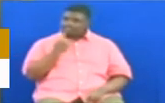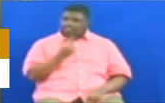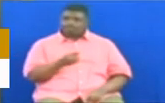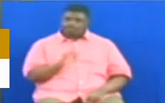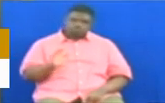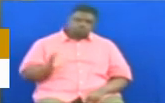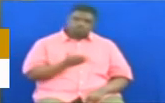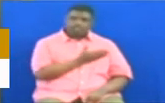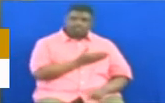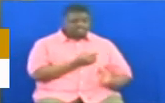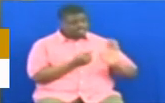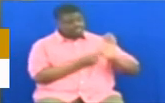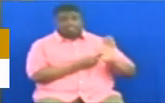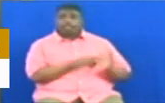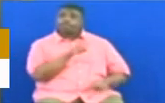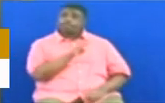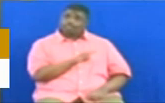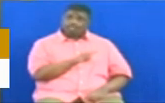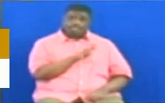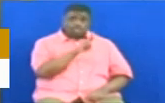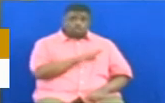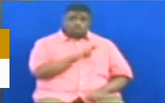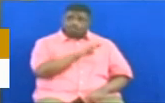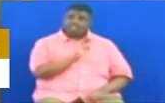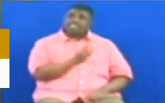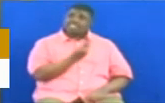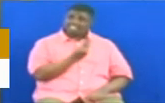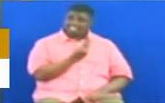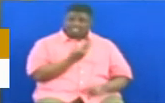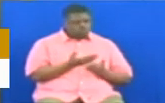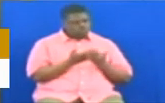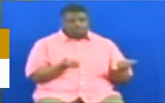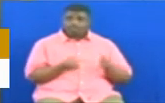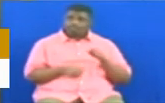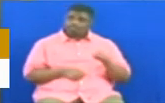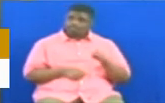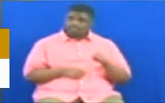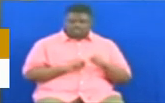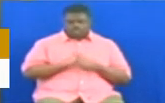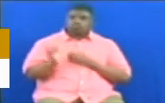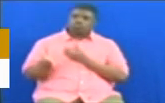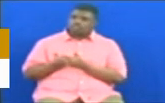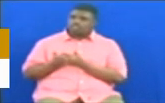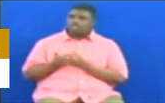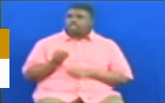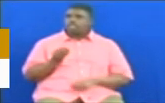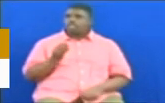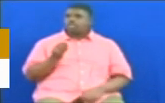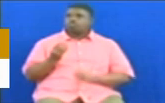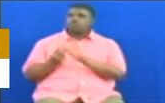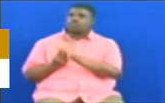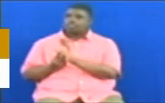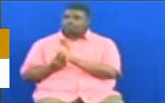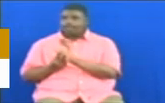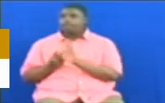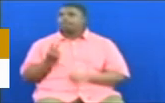tuondoe hii 6B Roman 3 kwa sababu ilikuwa inajirudia kwenye 47